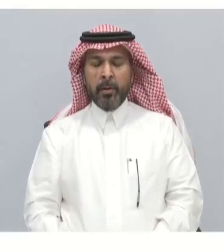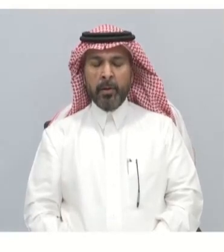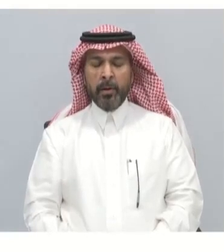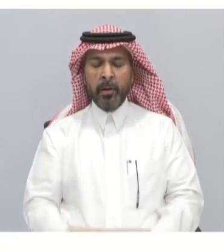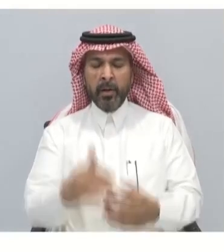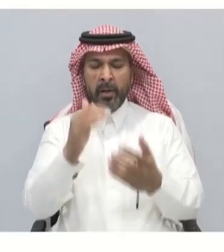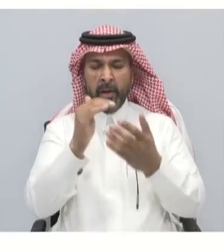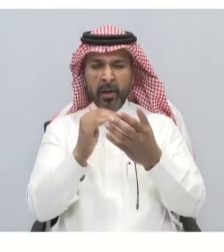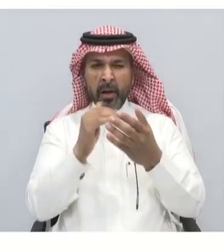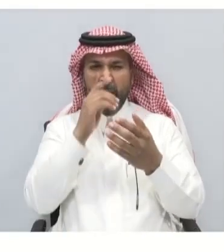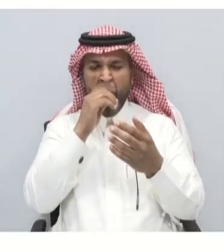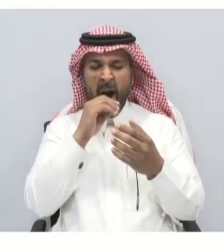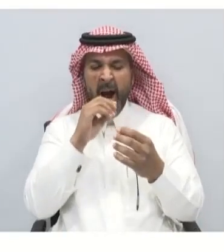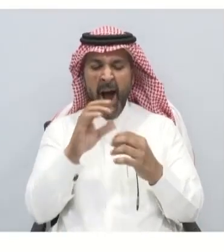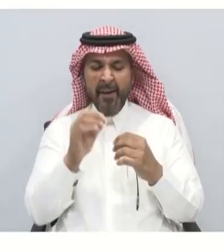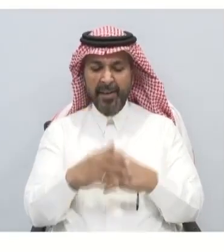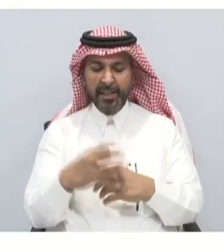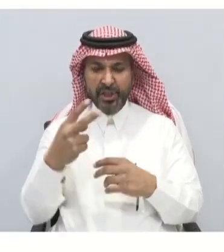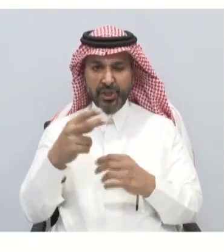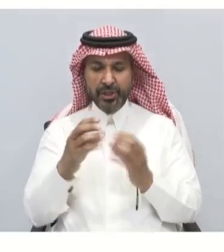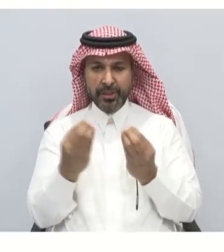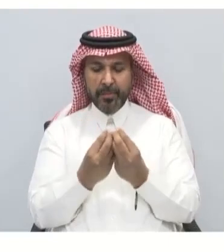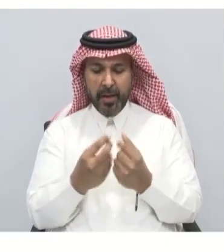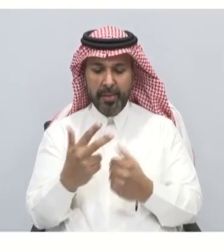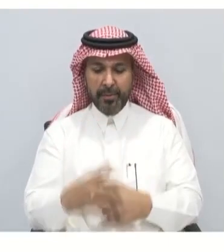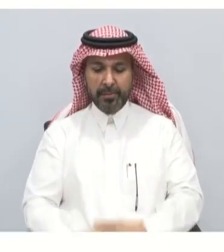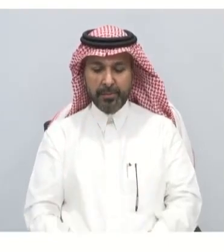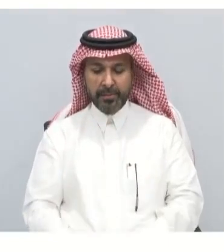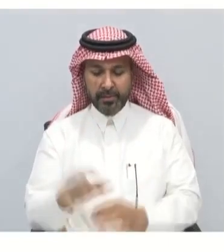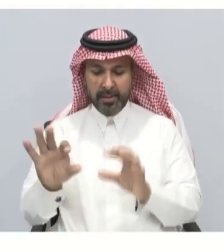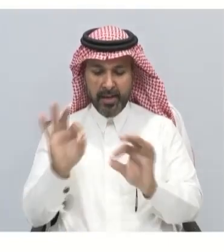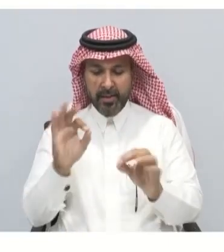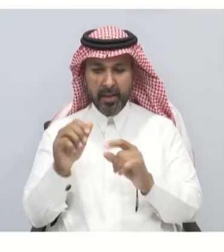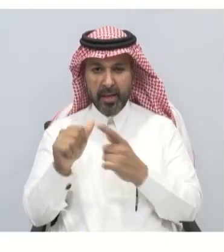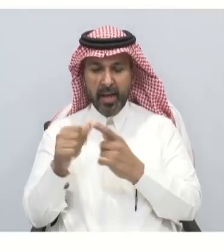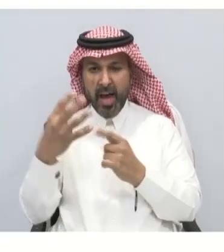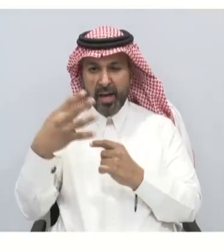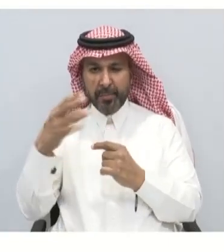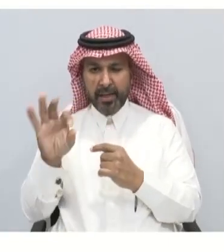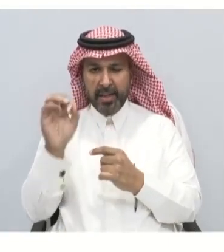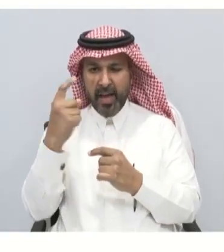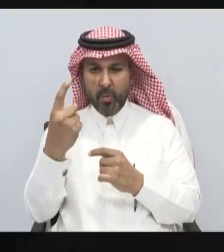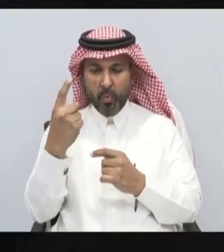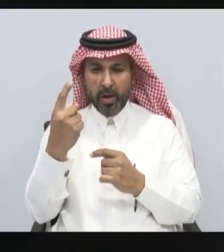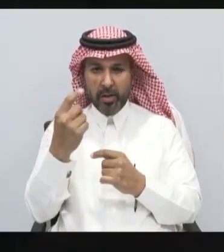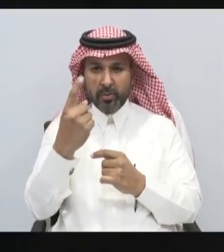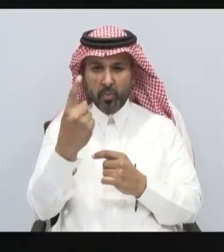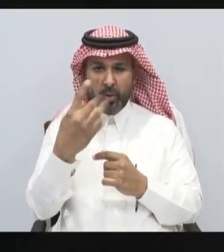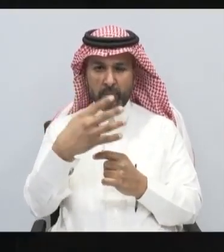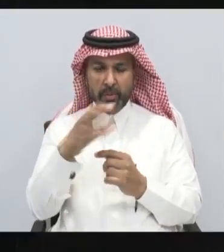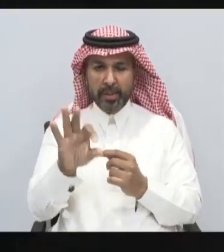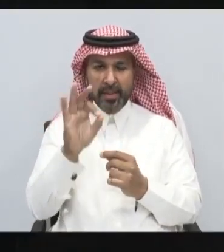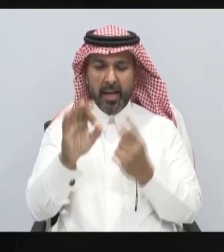اقل من 48 لكن 20 و28 20 هلله و 28 هلله